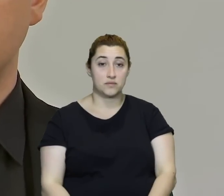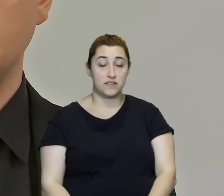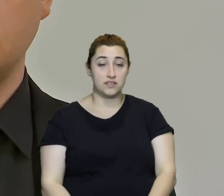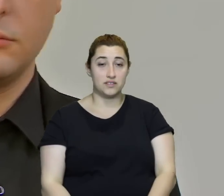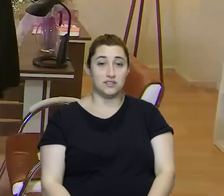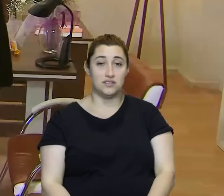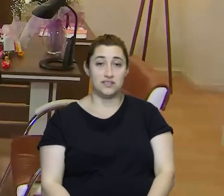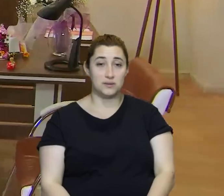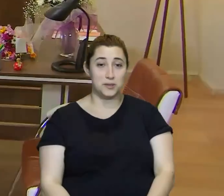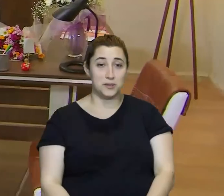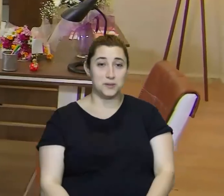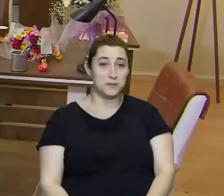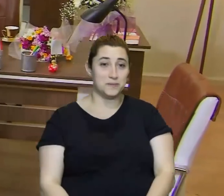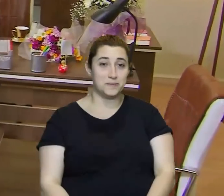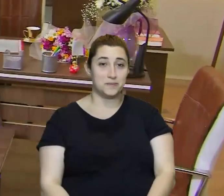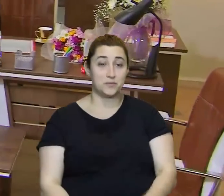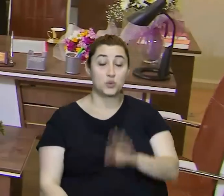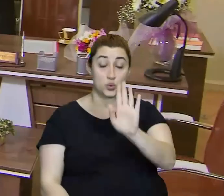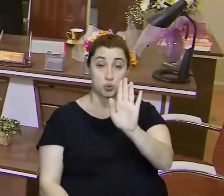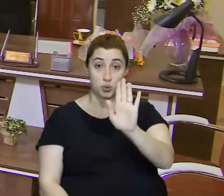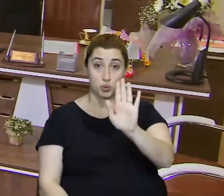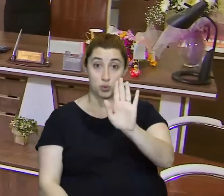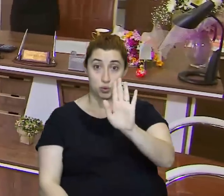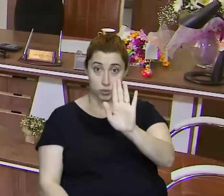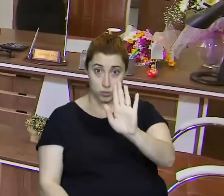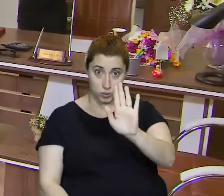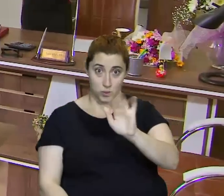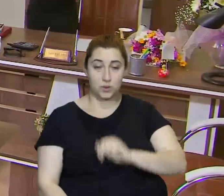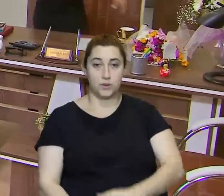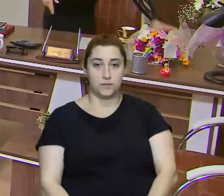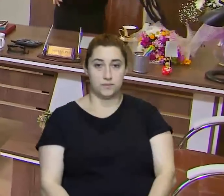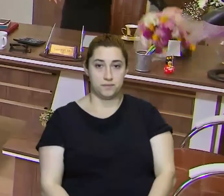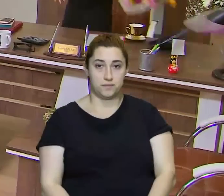Beton şaşkın bakıyor. Gidiyor. Dur.